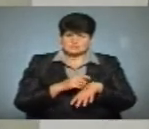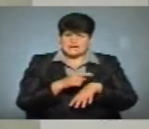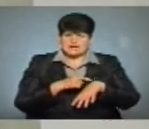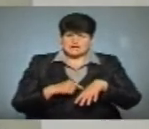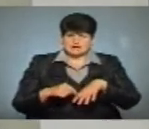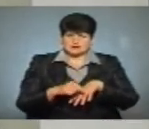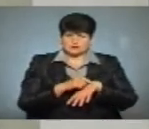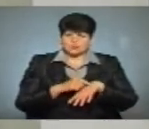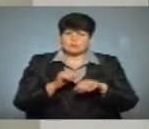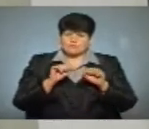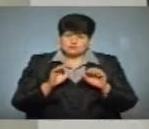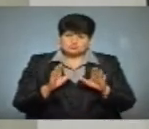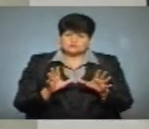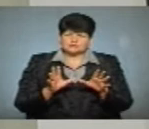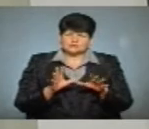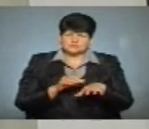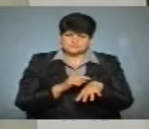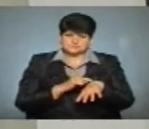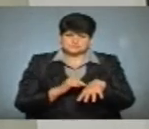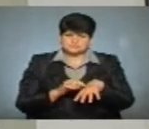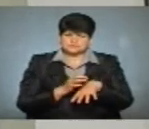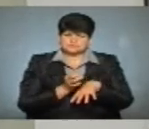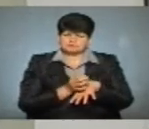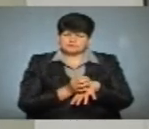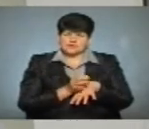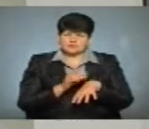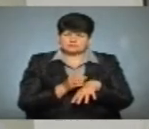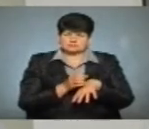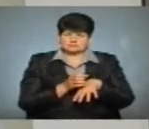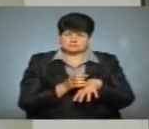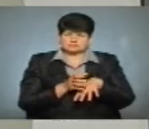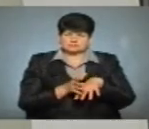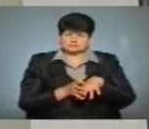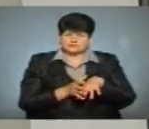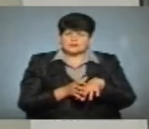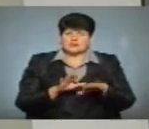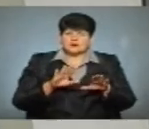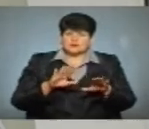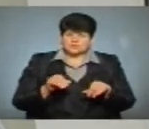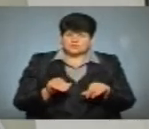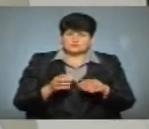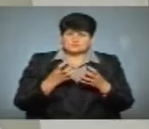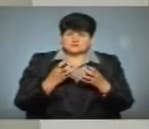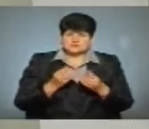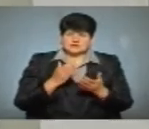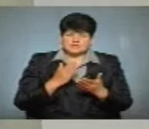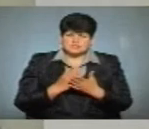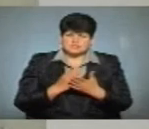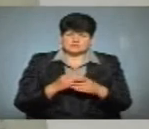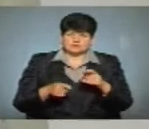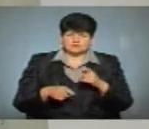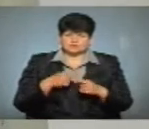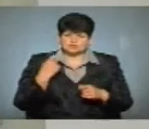бути суцільною, а може бути кільцевидною, яка з часом поширюється. Пізніше приєднуються симптоми ураження